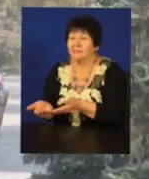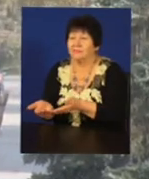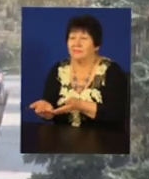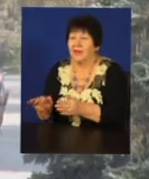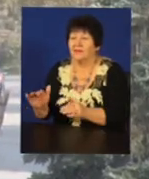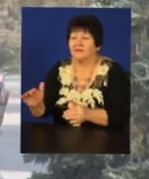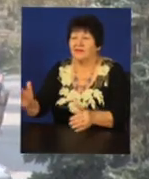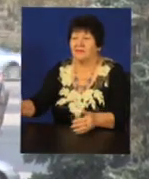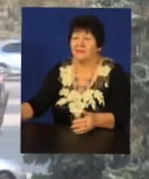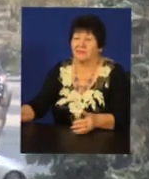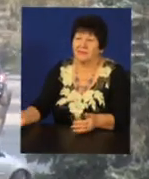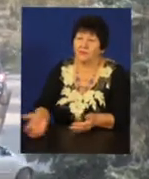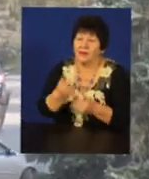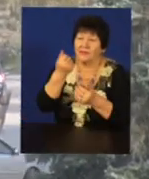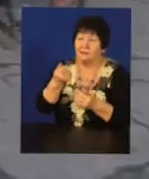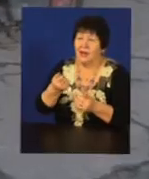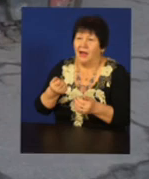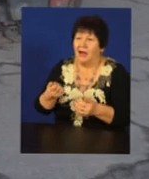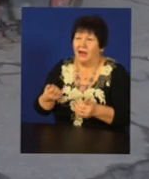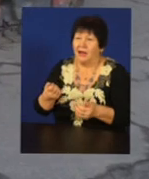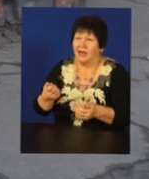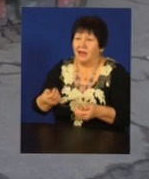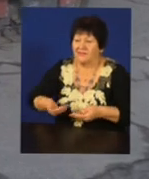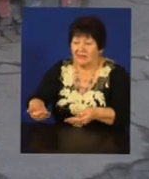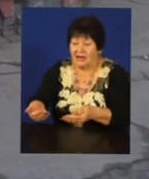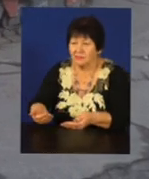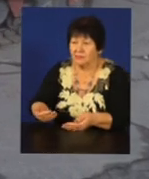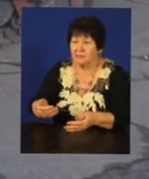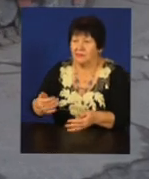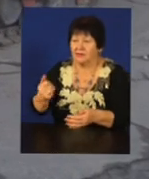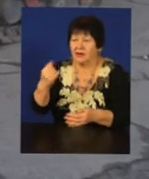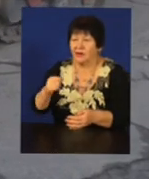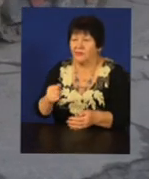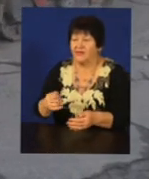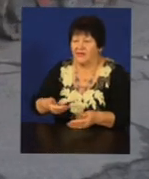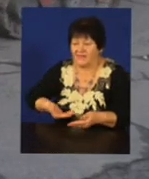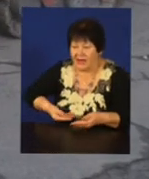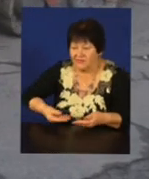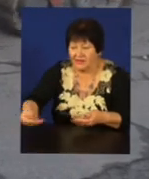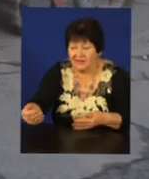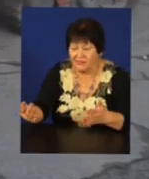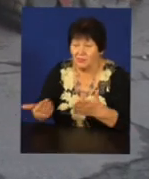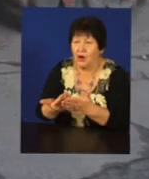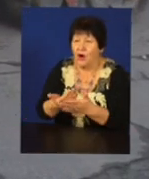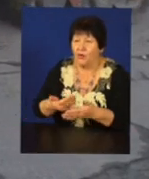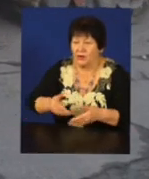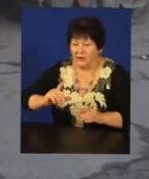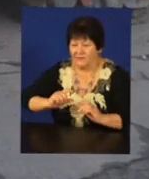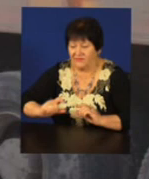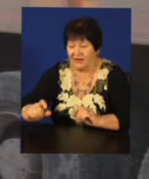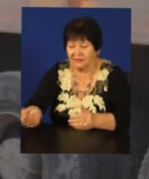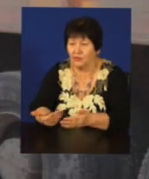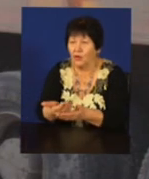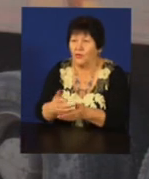să scoatem stratul de uzură și să asfaltăm un strat nou, deoarece